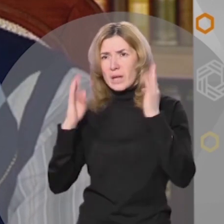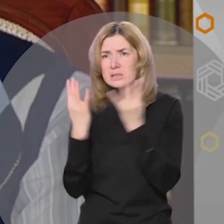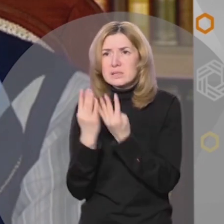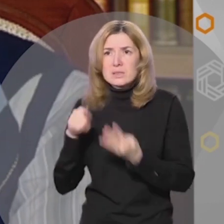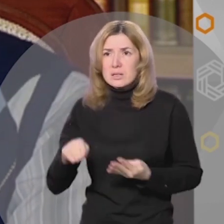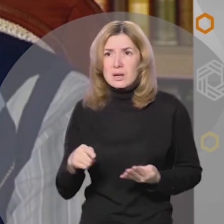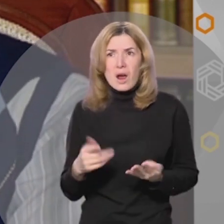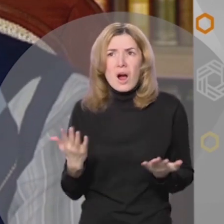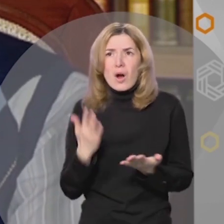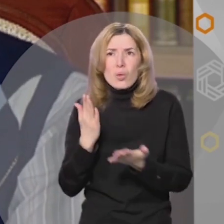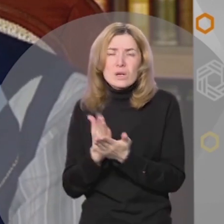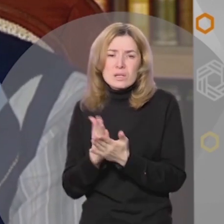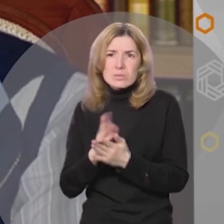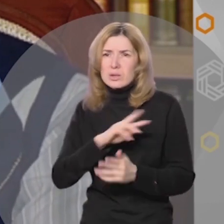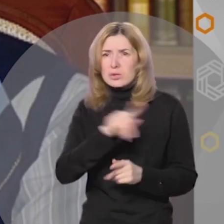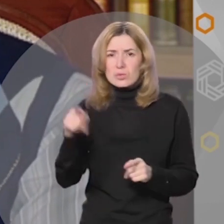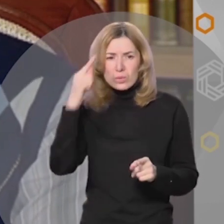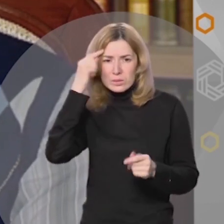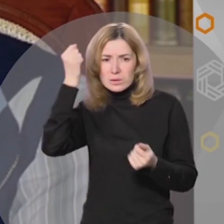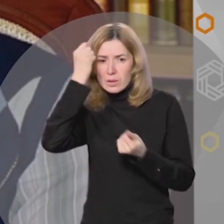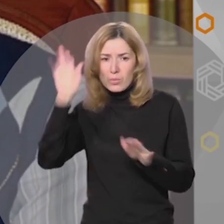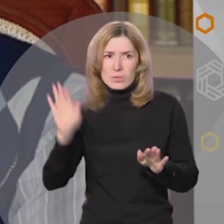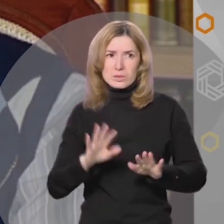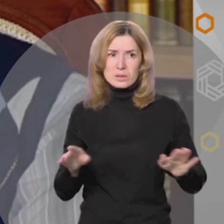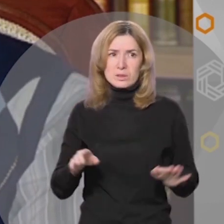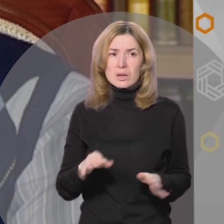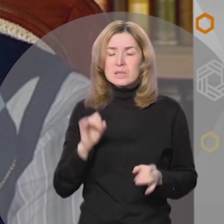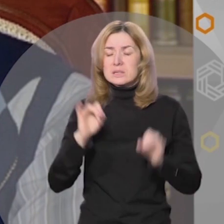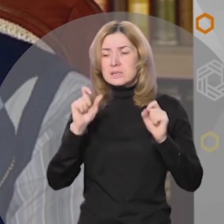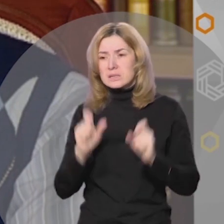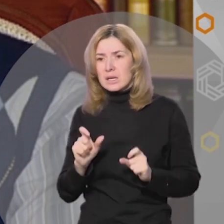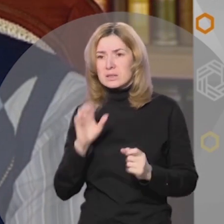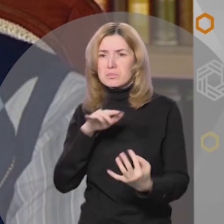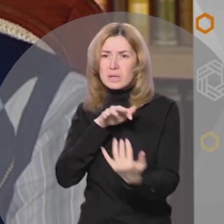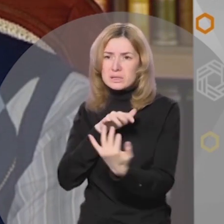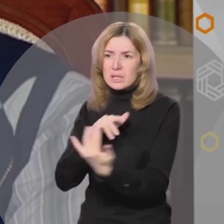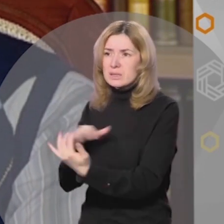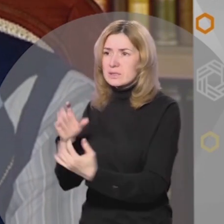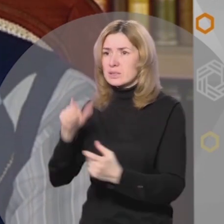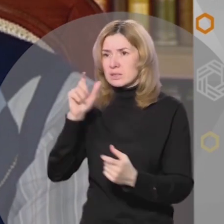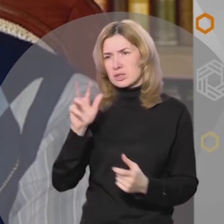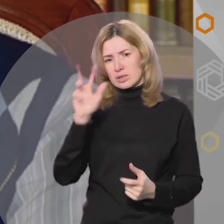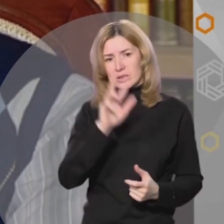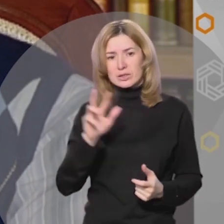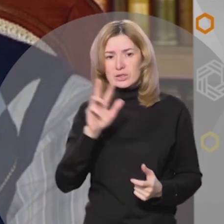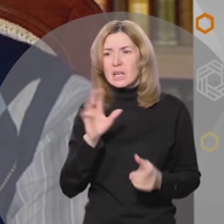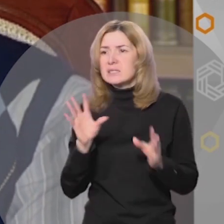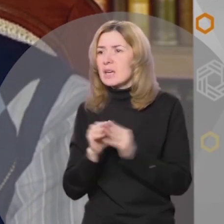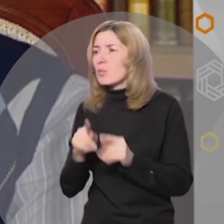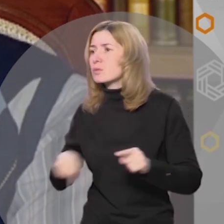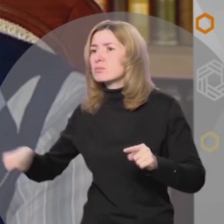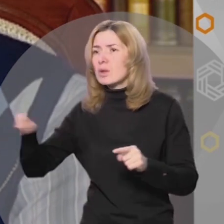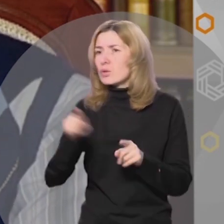помнит, в какой именно. И с кем из старцев он там беседовал целых 3 часа кряду, тоже